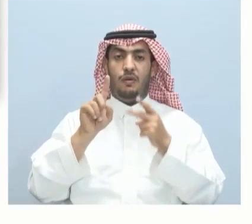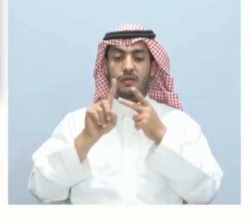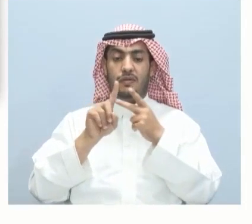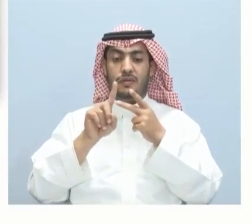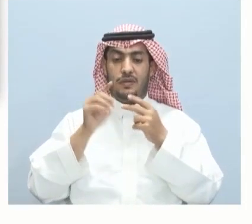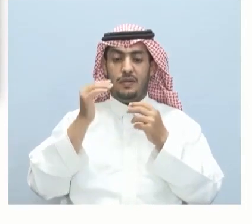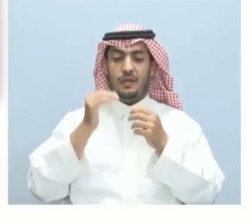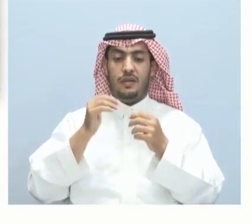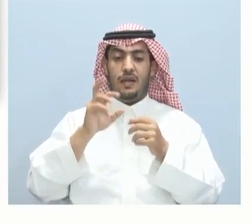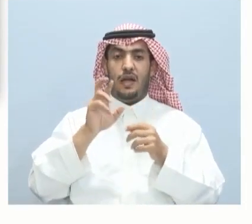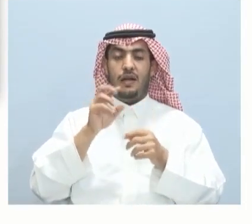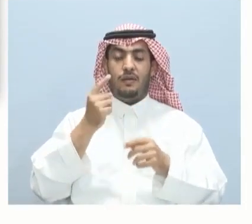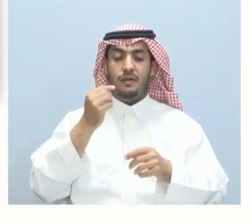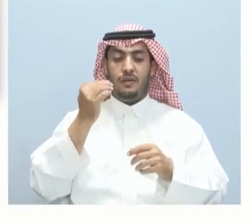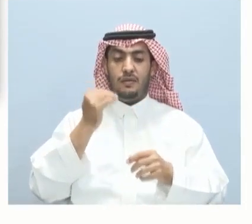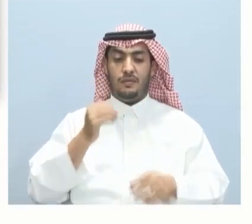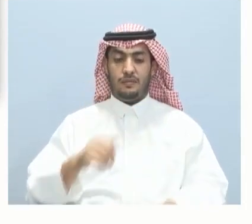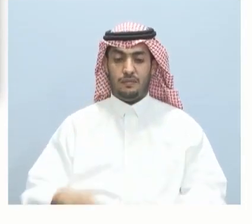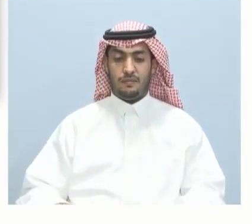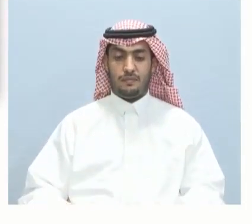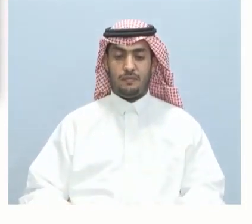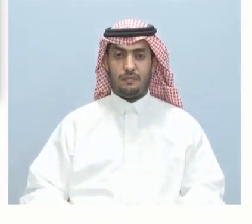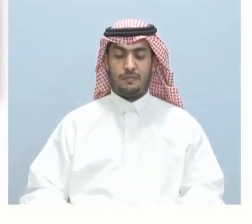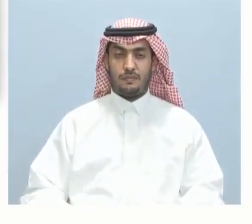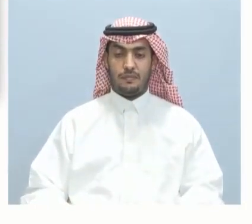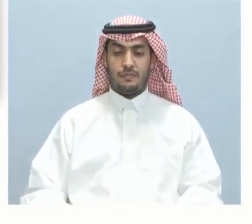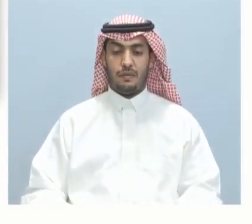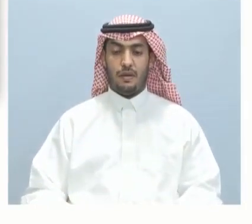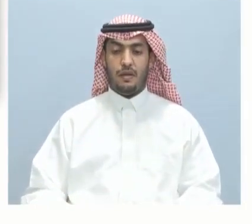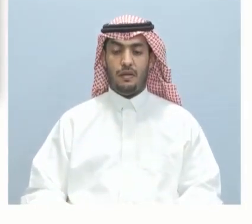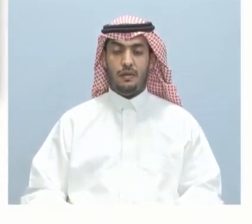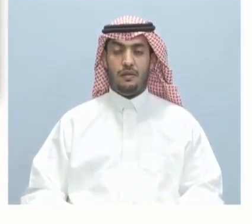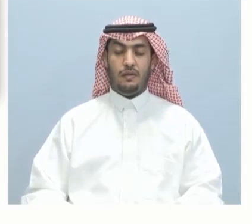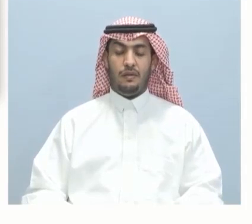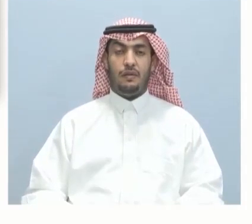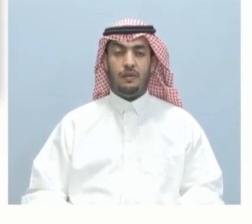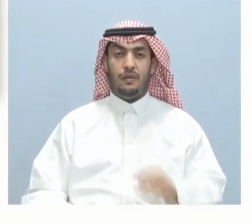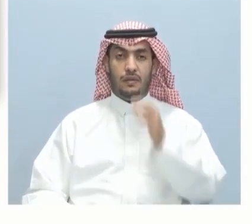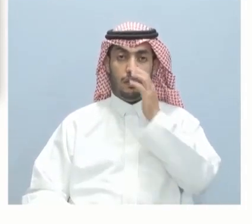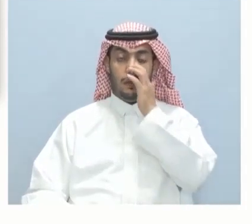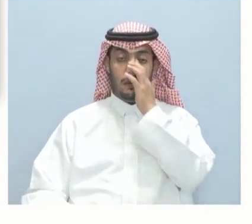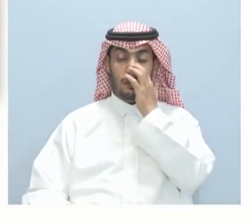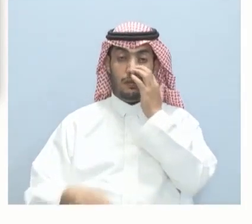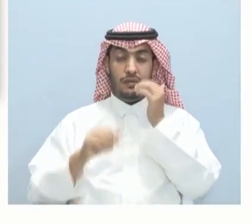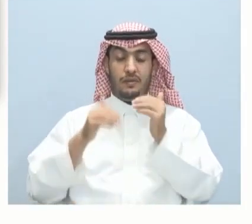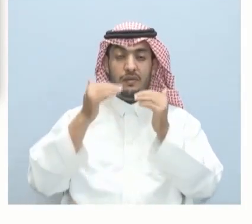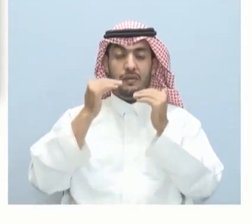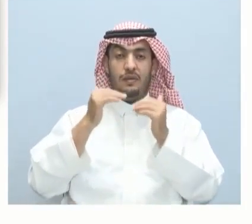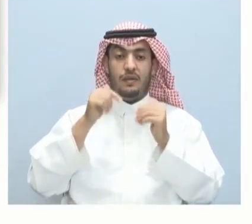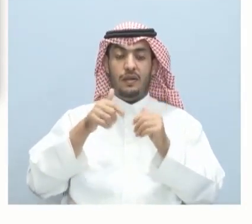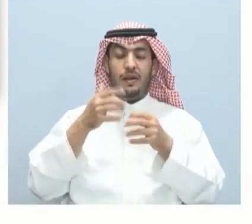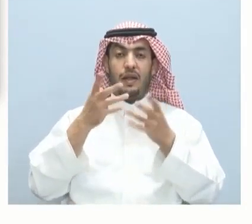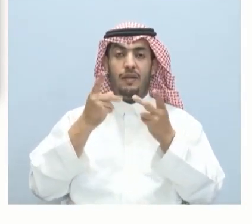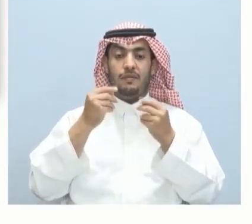الار ال تنزل كما هي الان يبدو لك اصبح الموضوع سهل ليه لانه انت